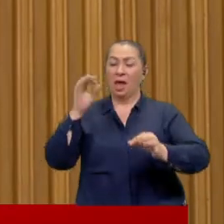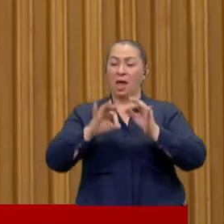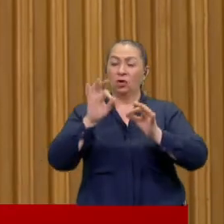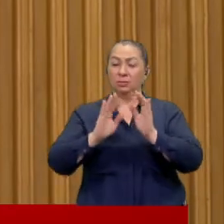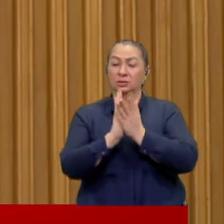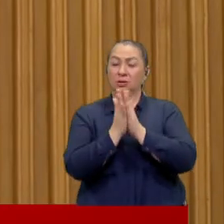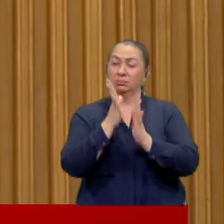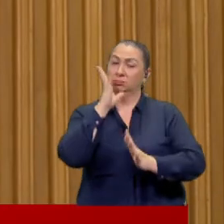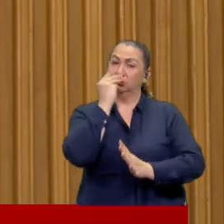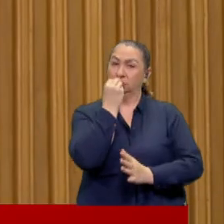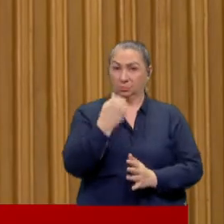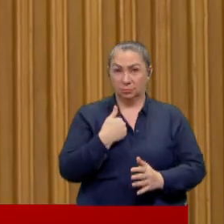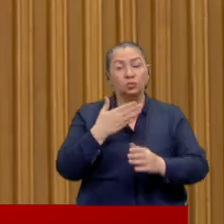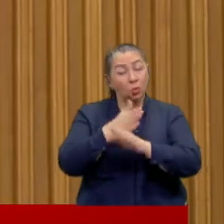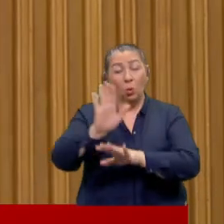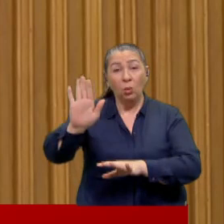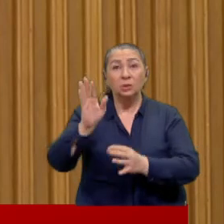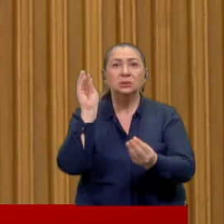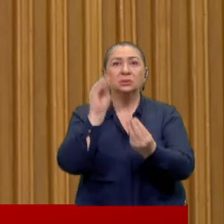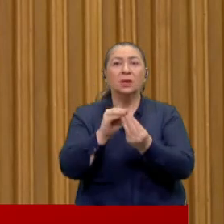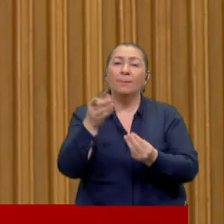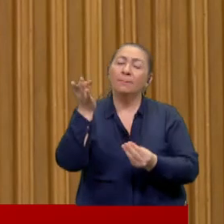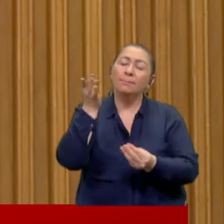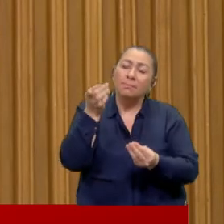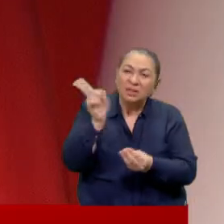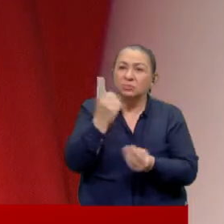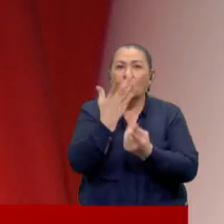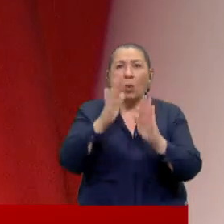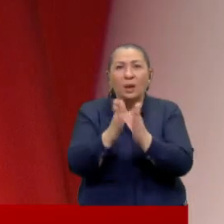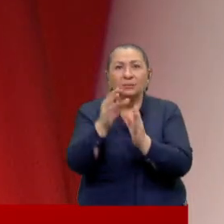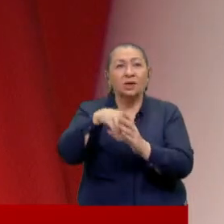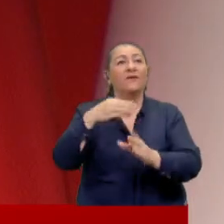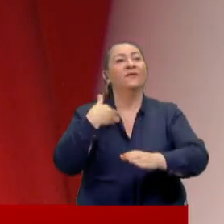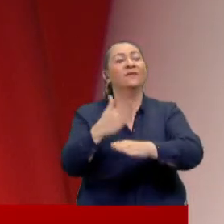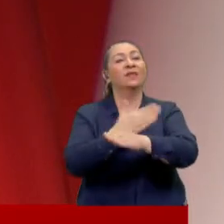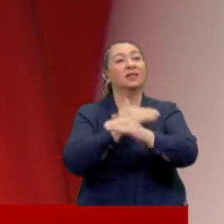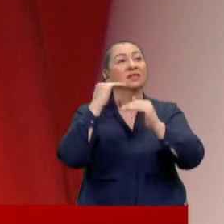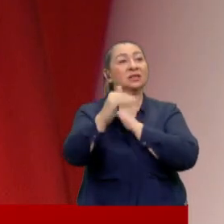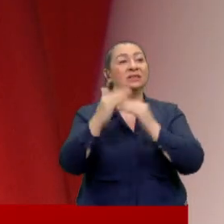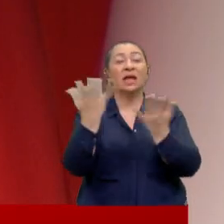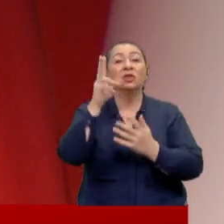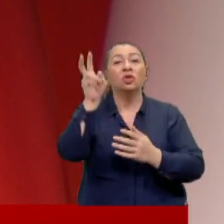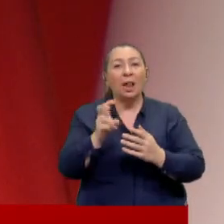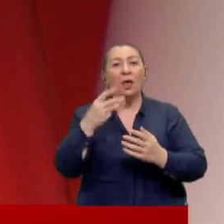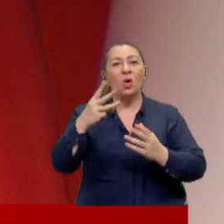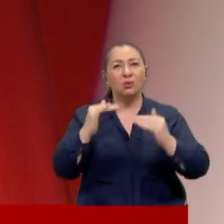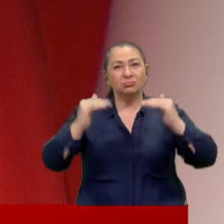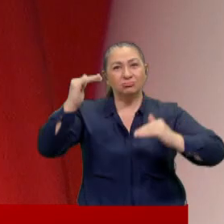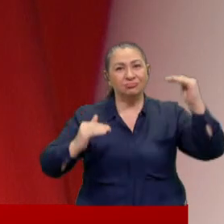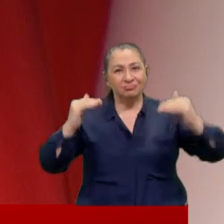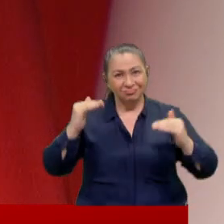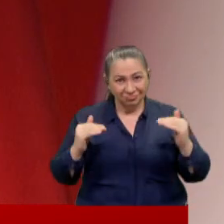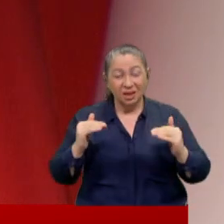ekonominin kitabını yazdım Doğrudur zaman dışında bir şey yok Bu kitapta zaten vatandaşlarımızı ne Döviz kurundaki